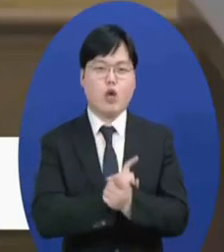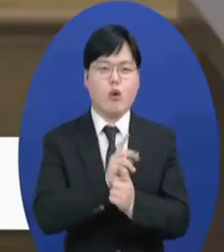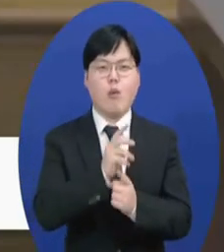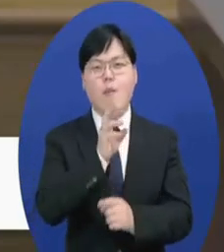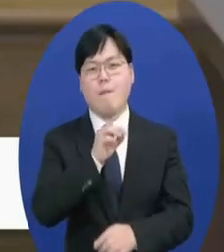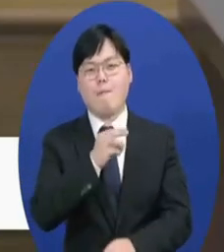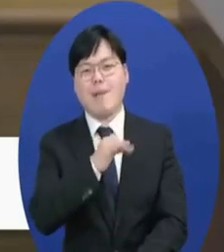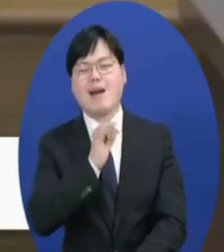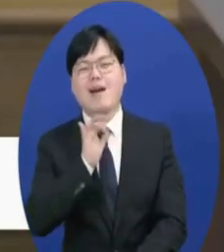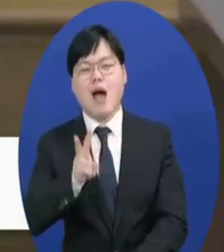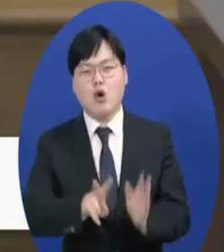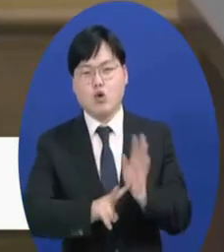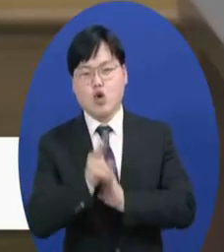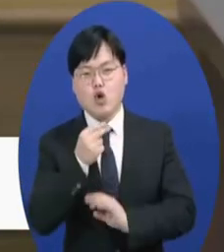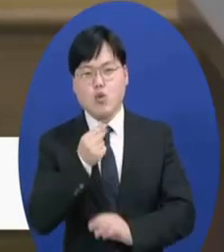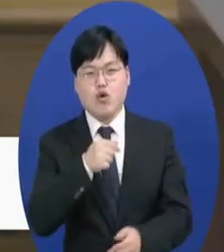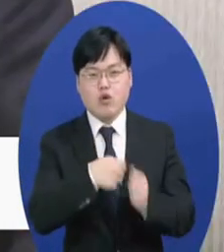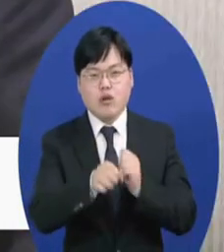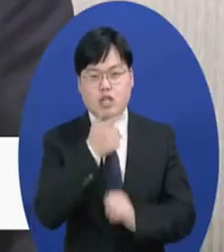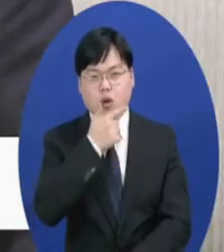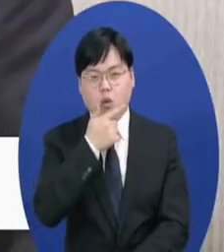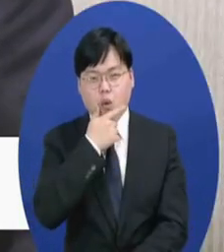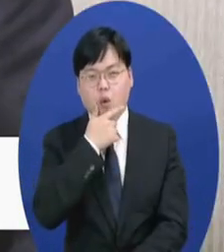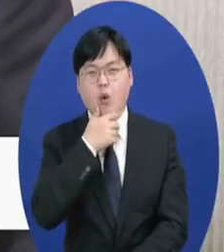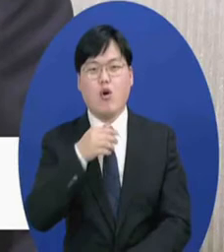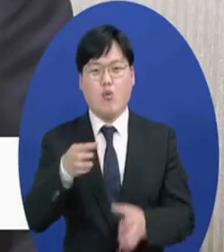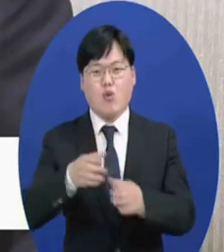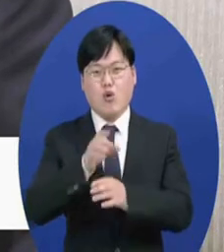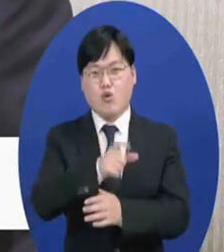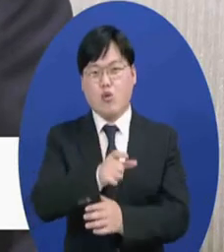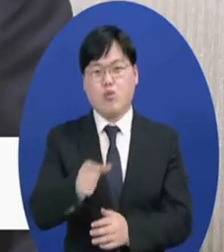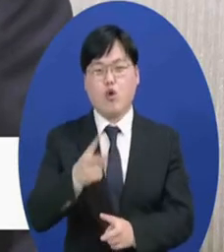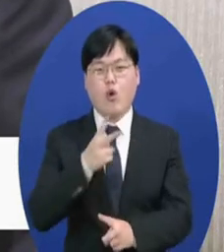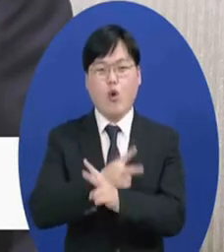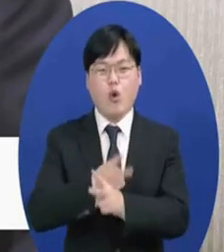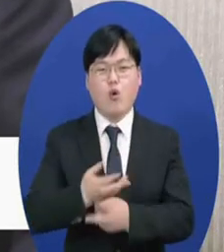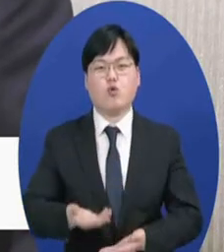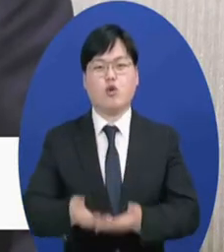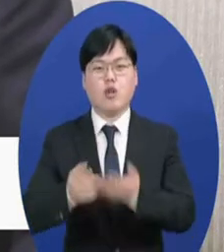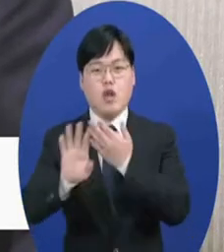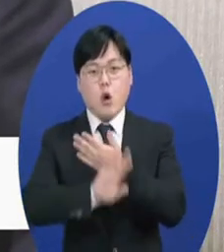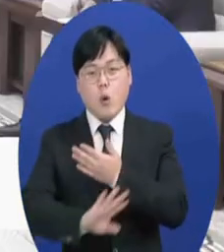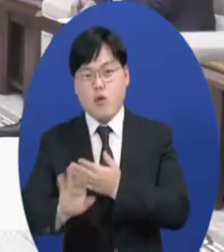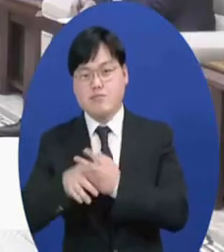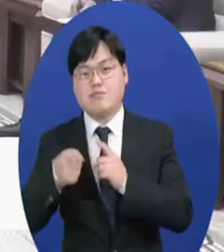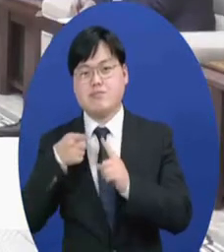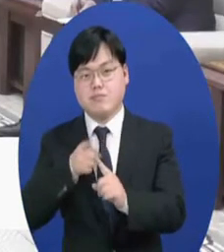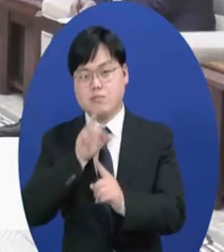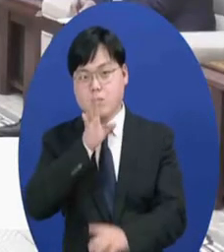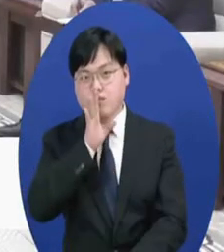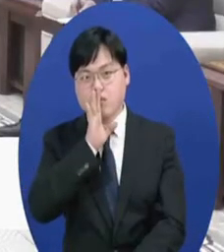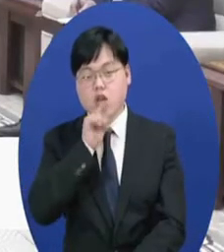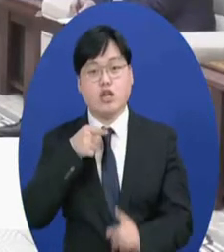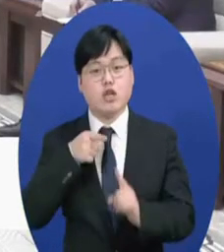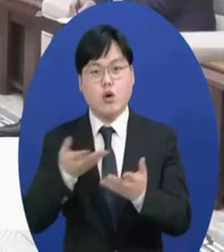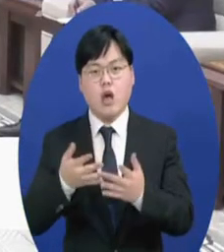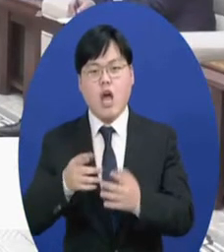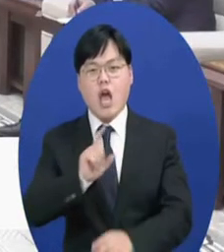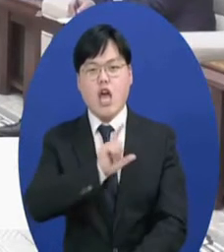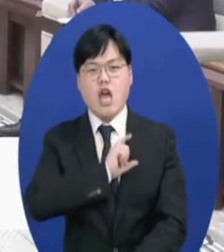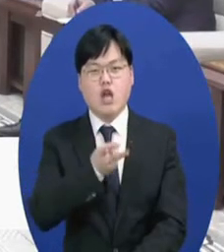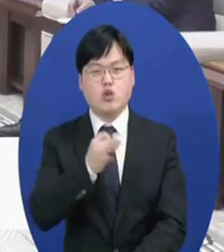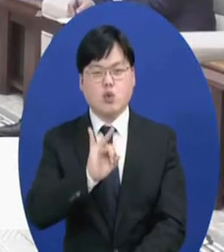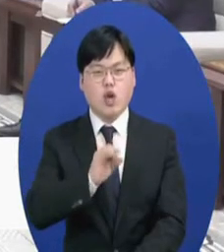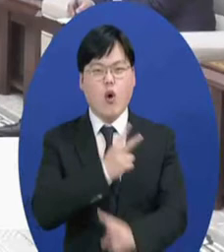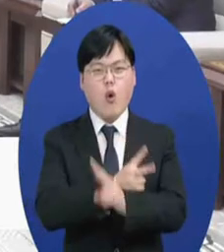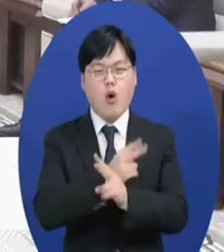маргаанд оролцогч төлбөрийн чадваргүй хүн, зорилттой бүлгийн иргэдэд хууль зүйн тусалцаа өмгөөллийн үйлчилгээ үзүүлэхэд чиглэнэ. За энэ чиглэлд эрхцээ